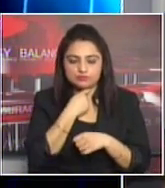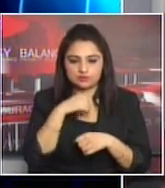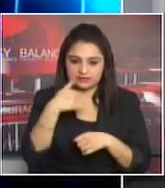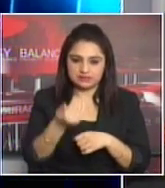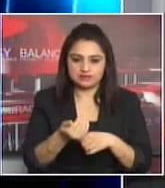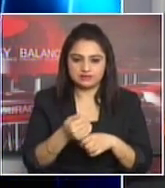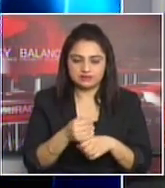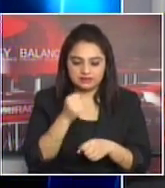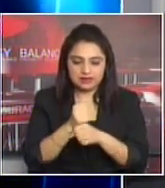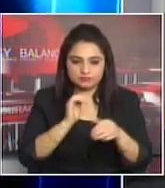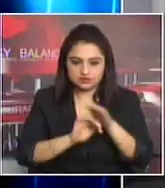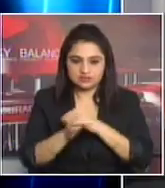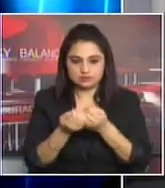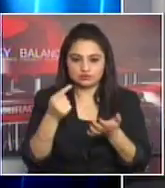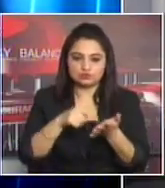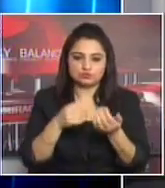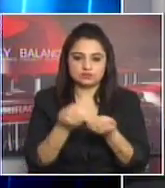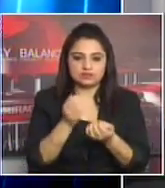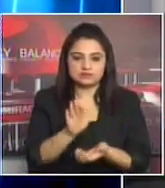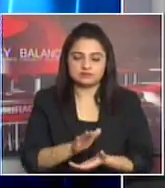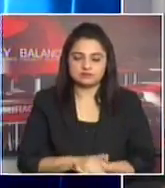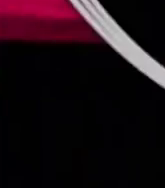प्रतिबद्धतालाई कार्यान्वयन गर्न थालेका छन्।